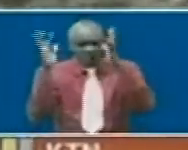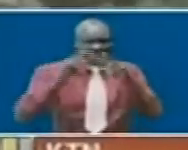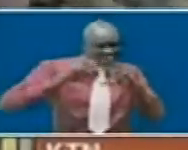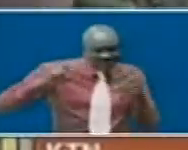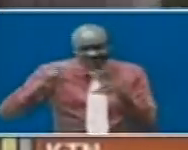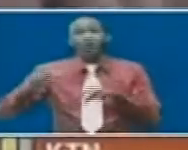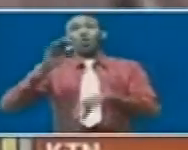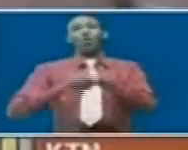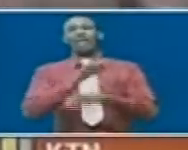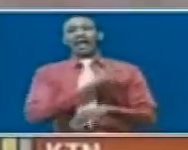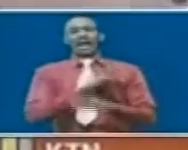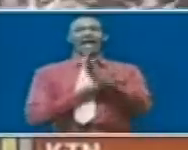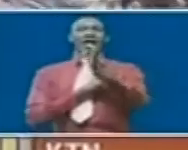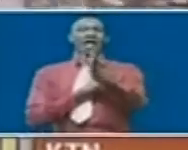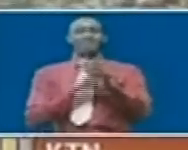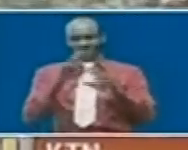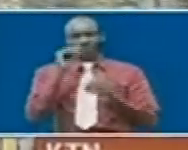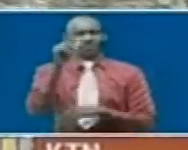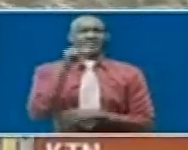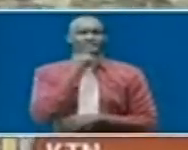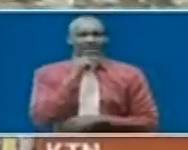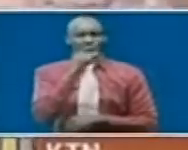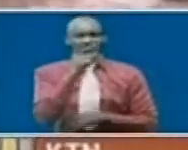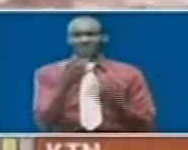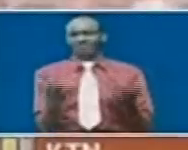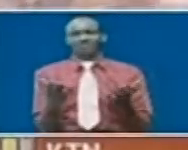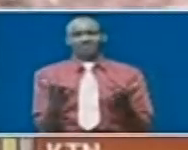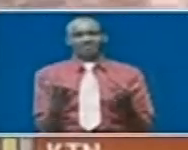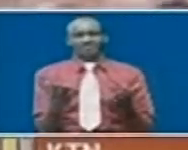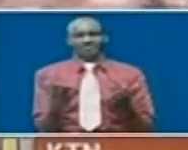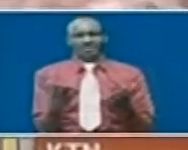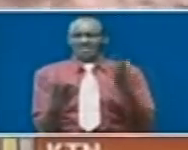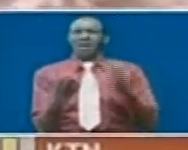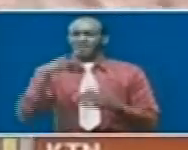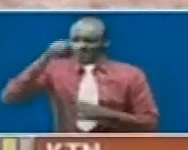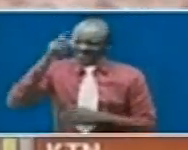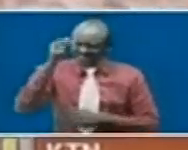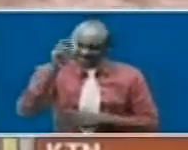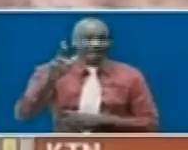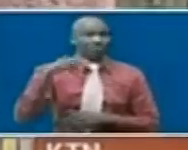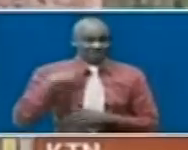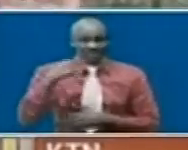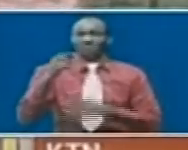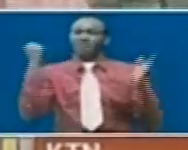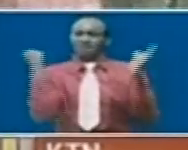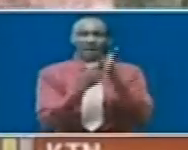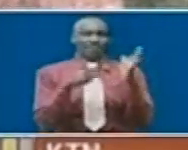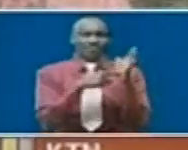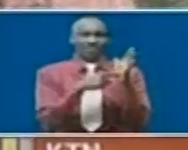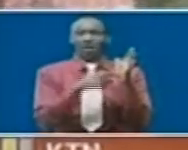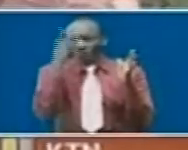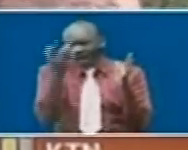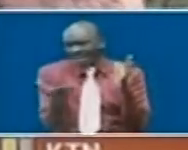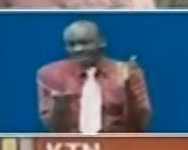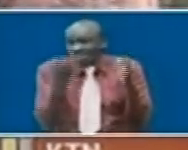na kwa bahati nzuri kukutana na bwana huyu leo alasiri. Peter Asusa ameangikwa mtini, kosa la kitendo